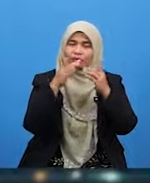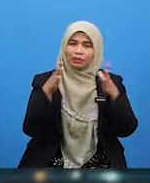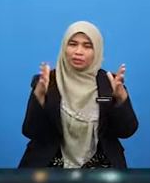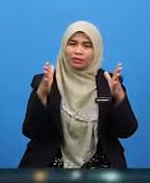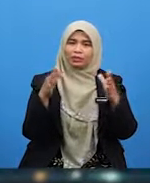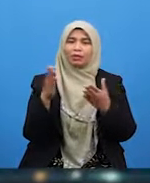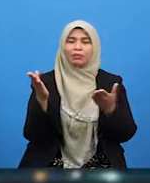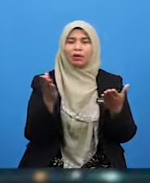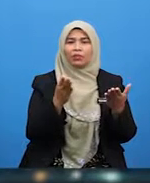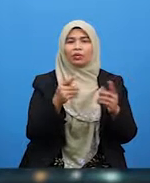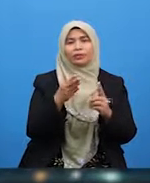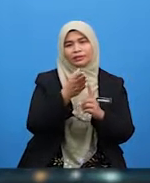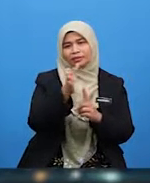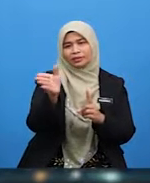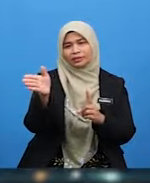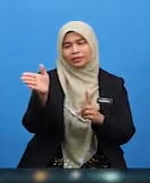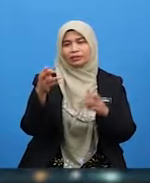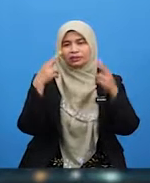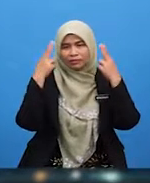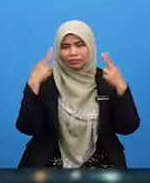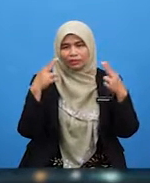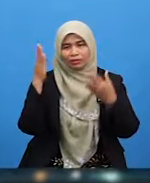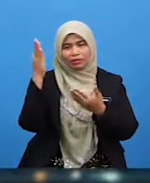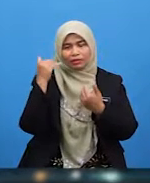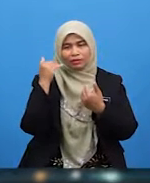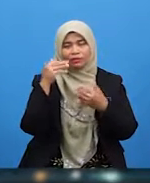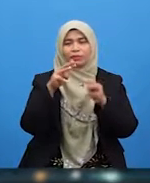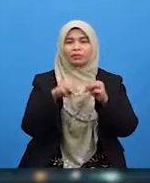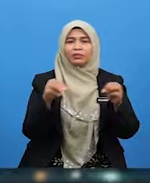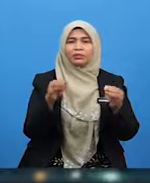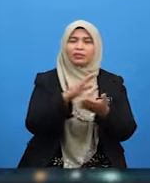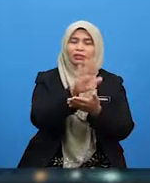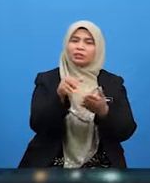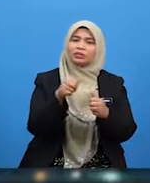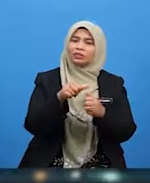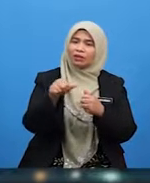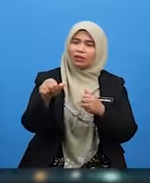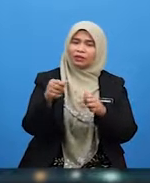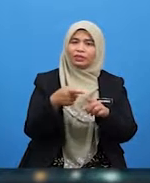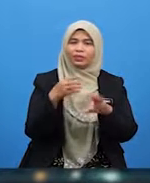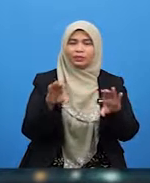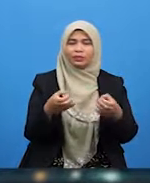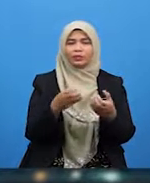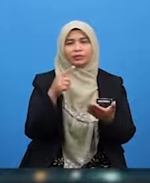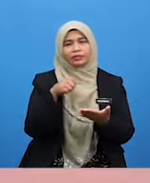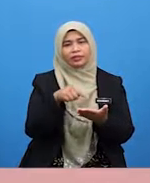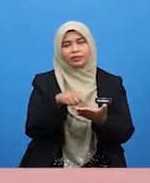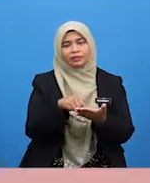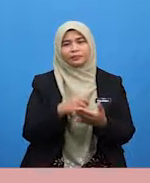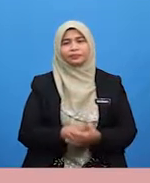kepada kesesatan. Ustazah harap murid-murid semua dijauhkan daripada perbuatan ini.